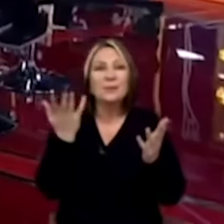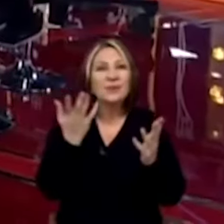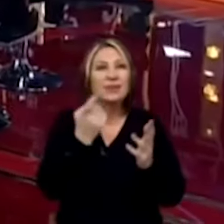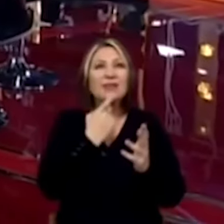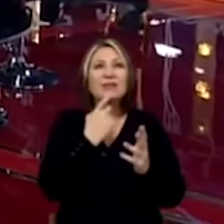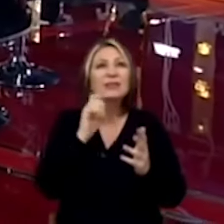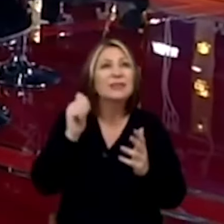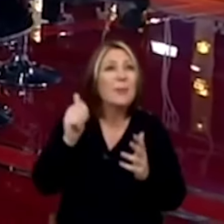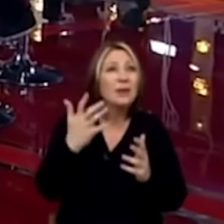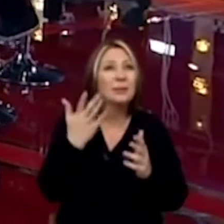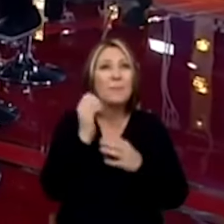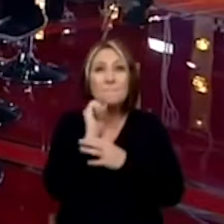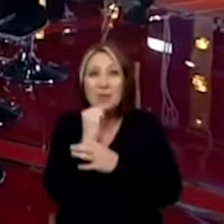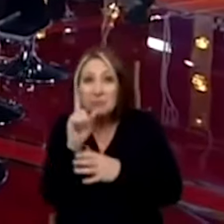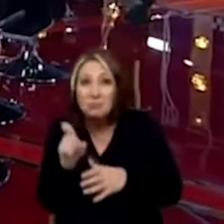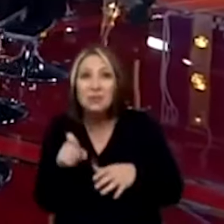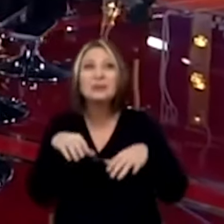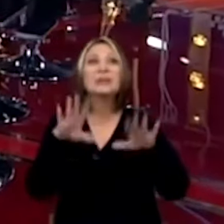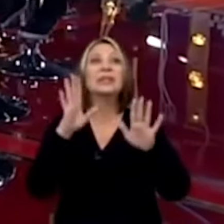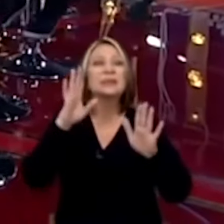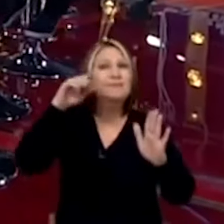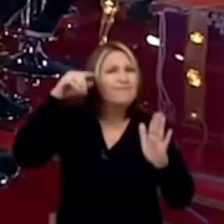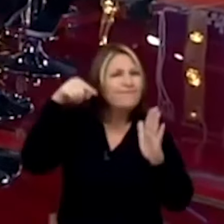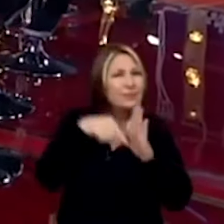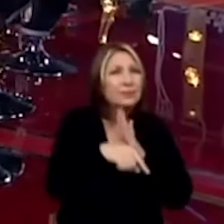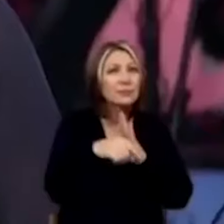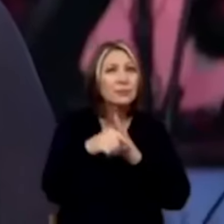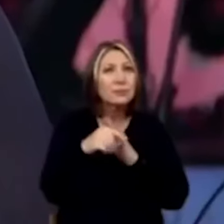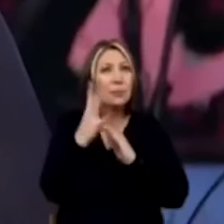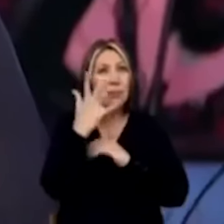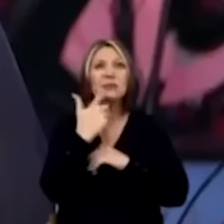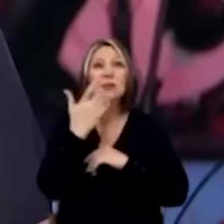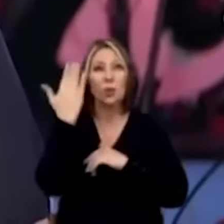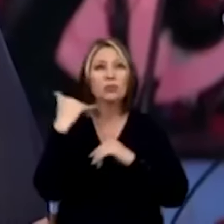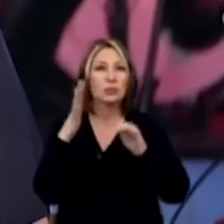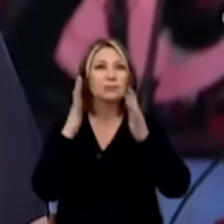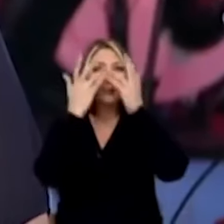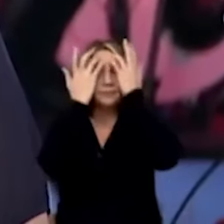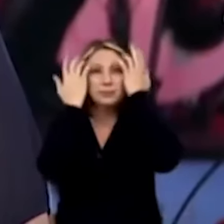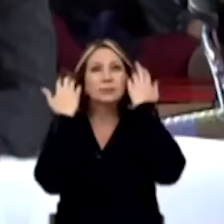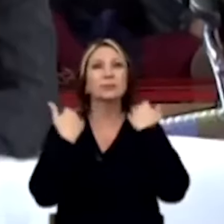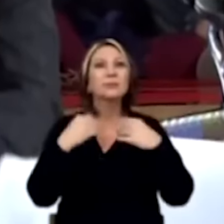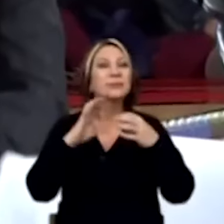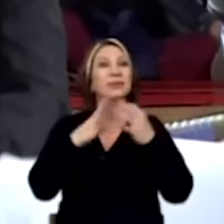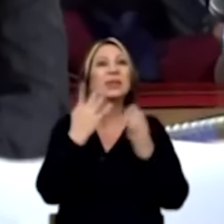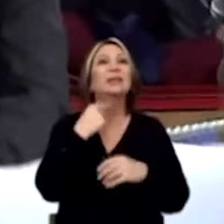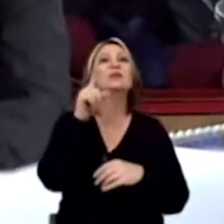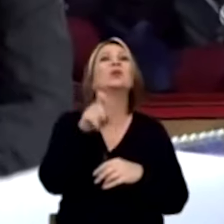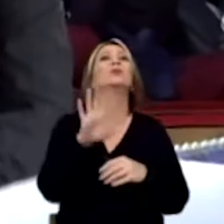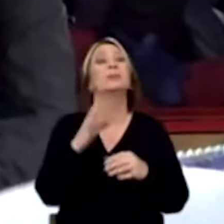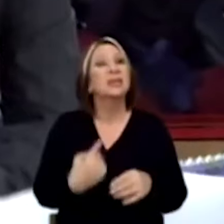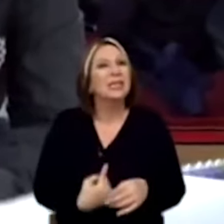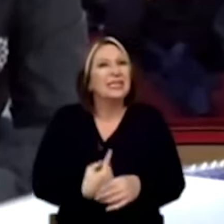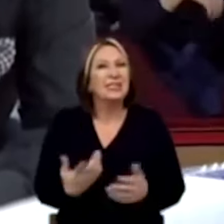kaç yaşında, ne zaman, mesleki miydi? Dibe, yani kendinizi dibe vurmuş hissettiniz. 5 sene önce falan. 5 sene önce. Neden dolayı diye sormayacağım ama